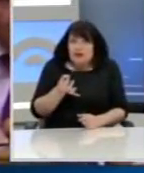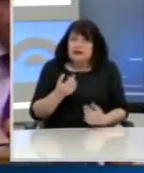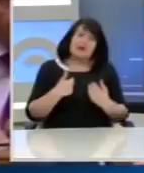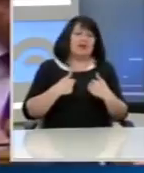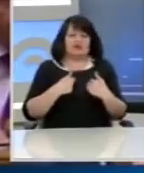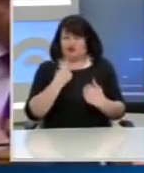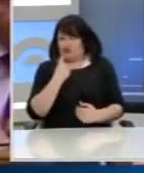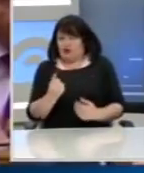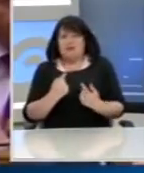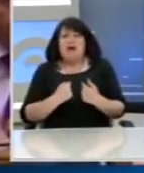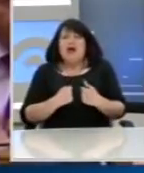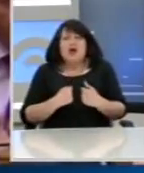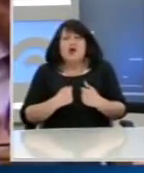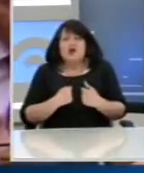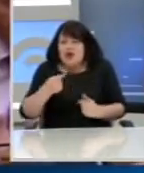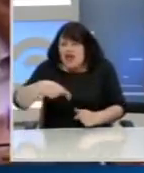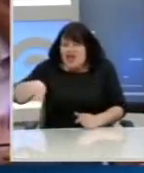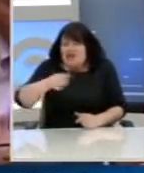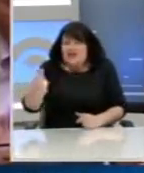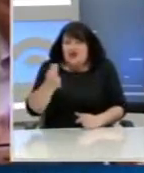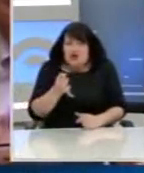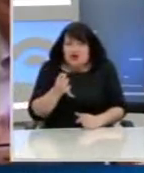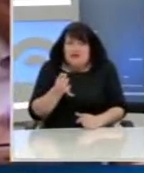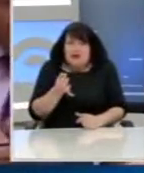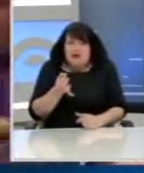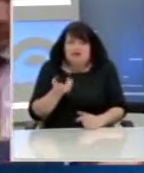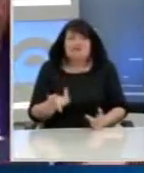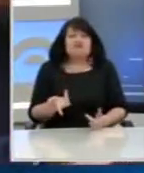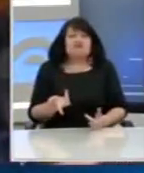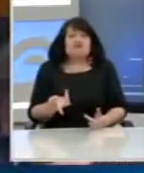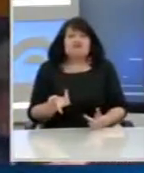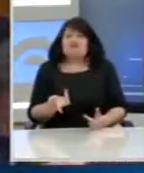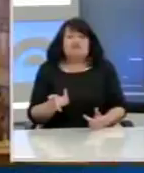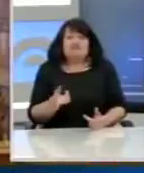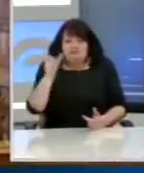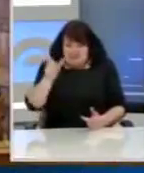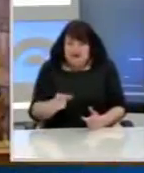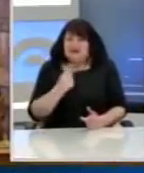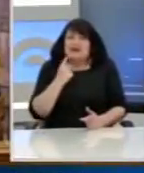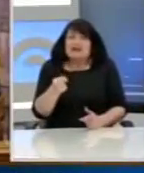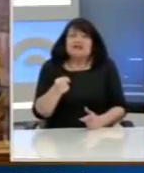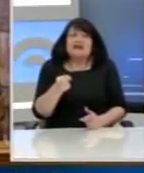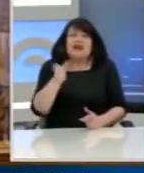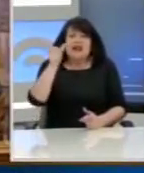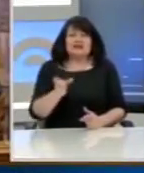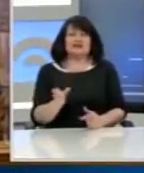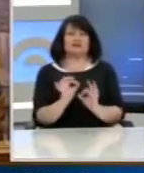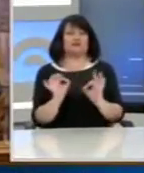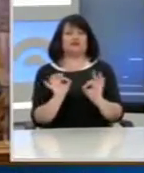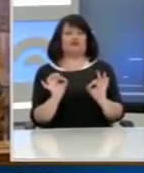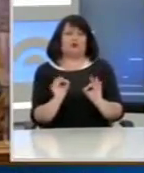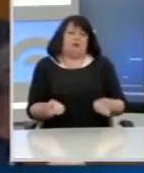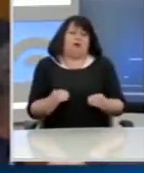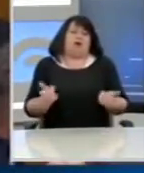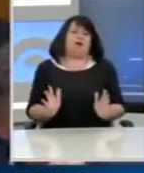μένα. Από την παράταξή σας ακούστηκε πρώτα για σας, ο οποίος, έχοντας την εξασφάλιση ότι δεν τρέχει και